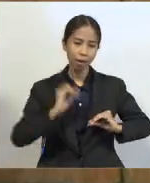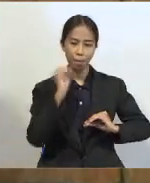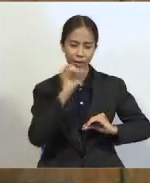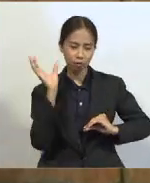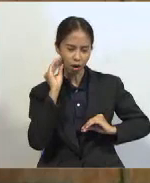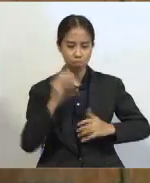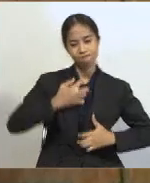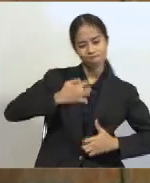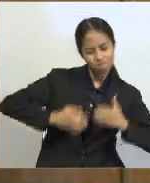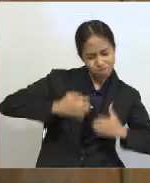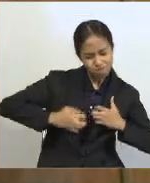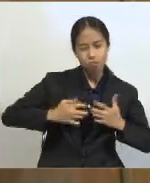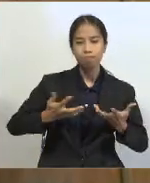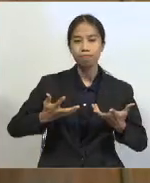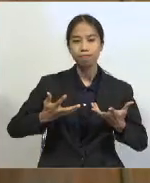ว่า